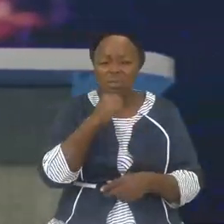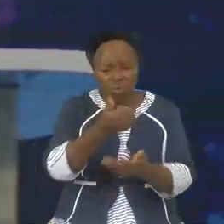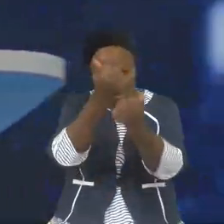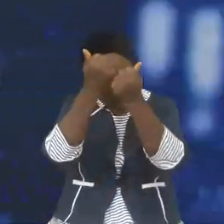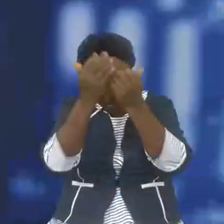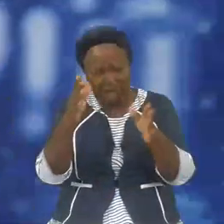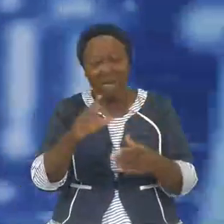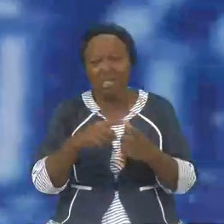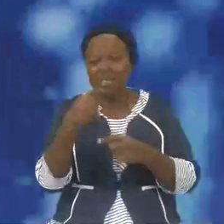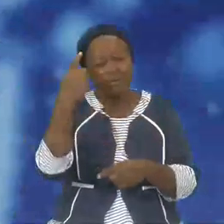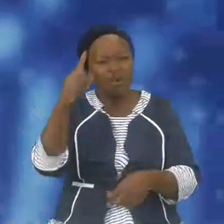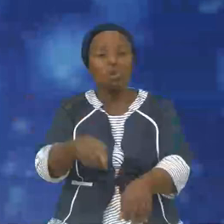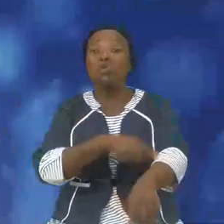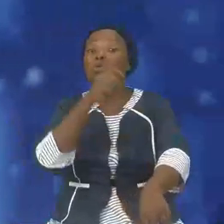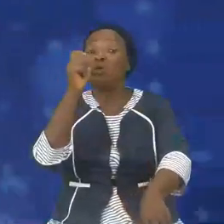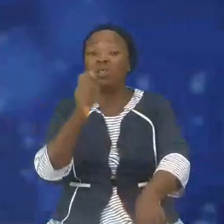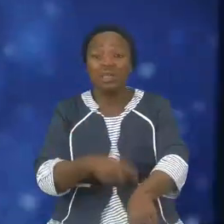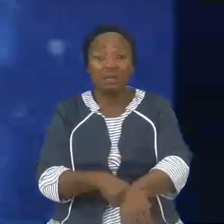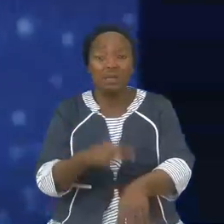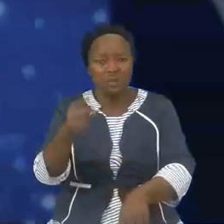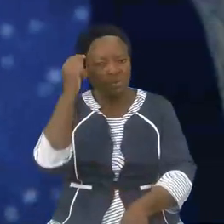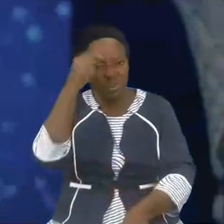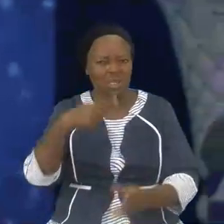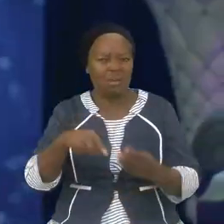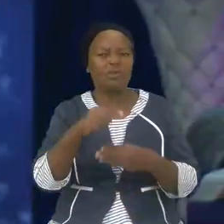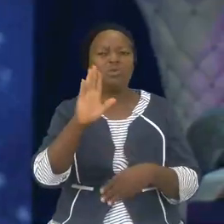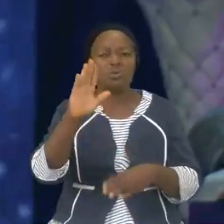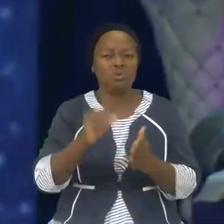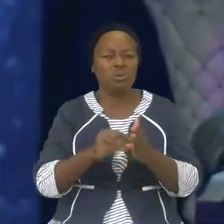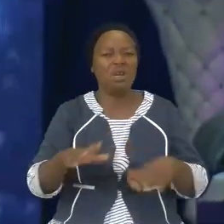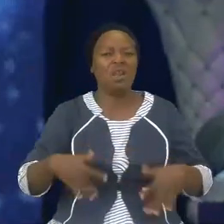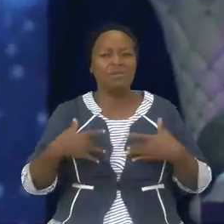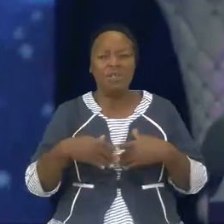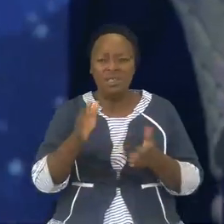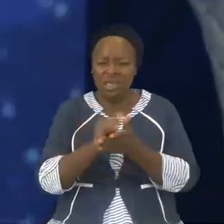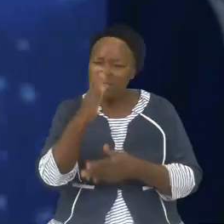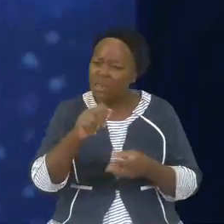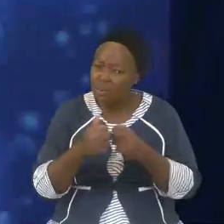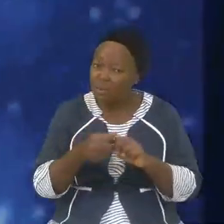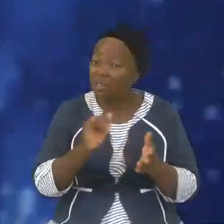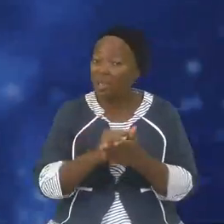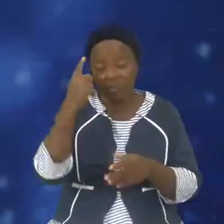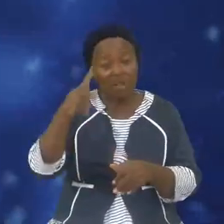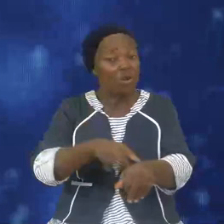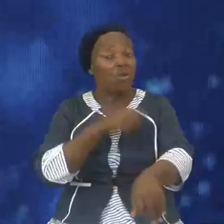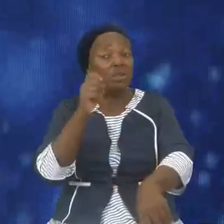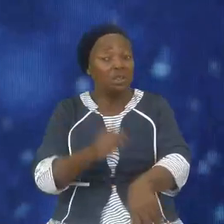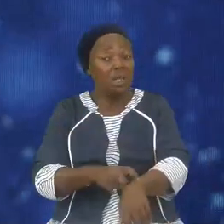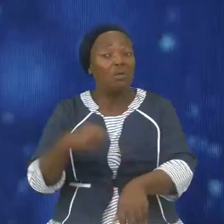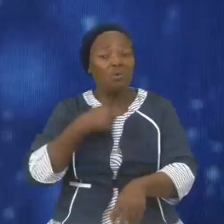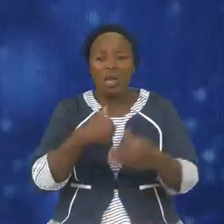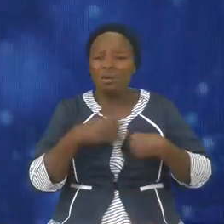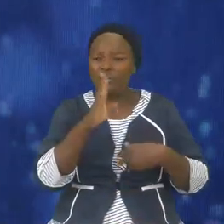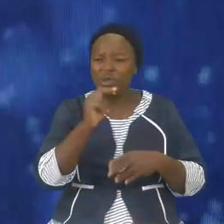mais ils n'y obéissaient pas. Pendant longtemps, pensez à votre vie. C'est le problème que pendant